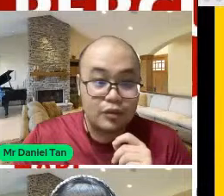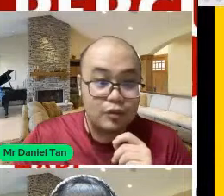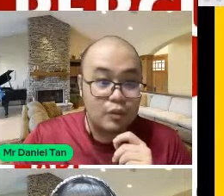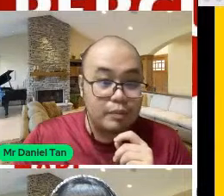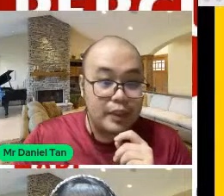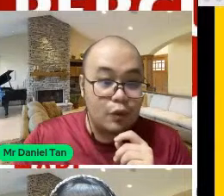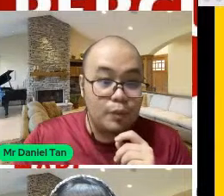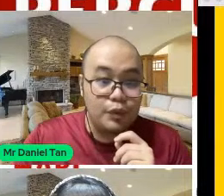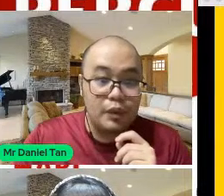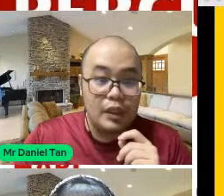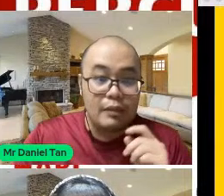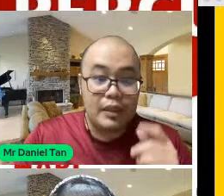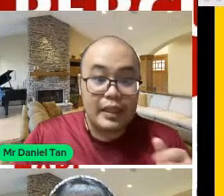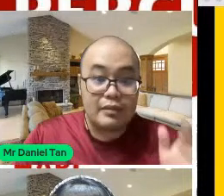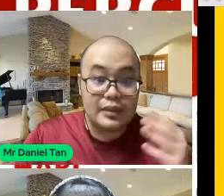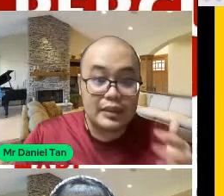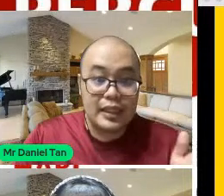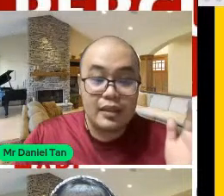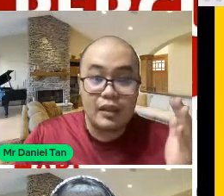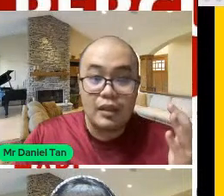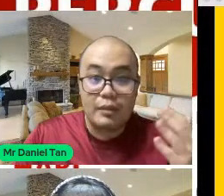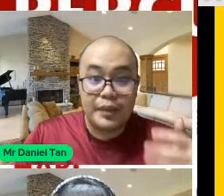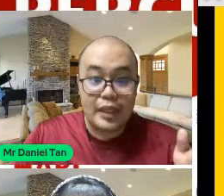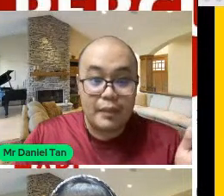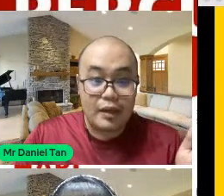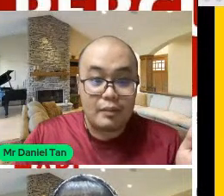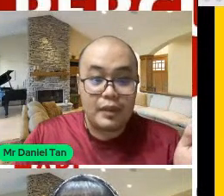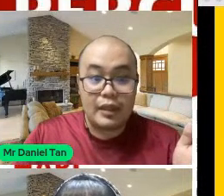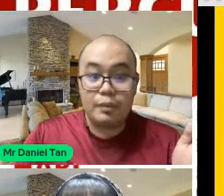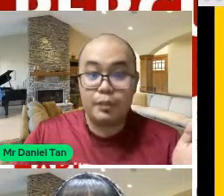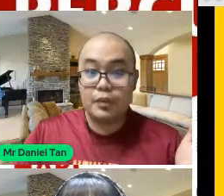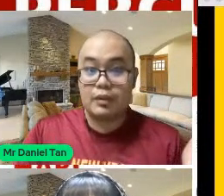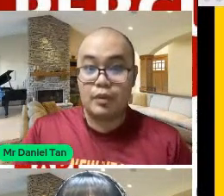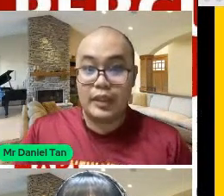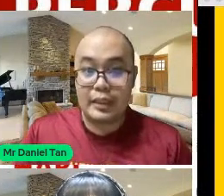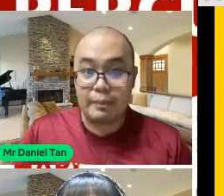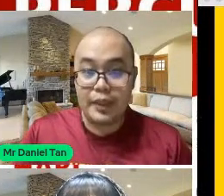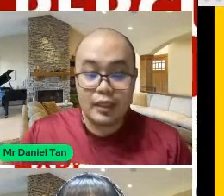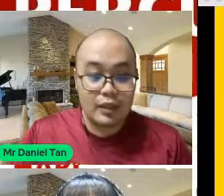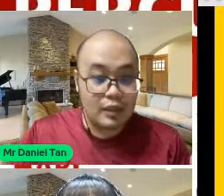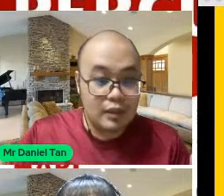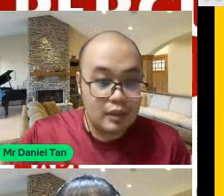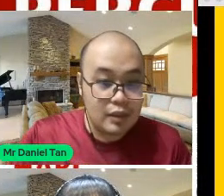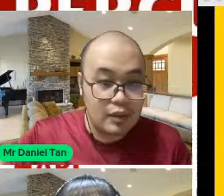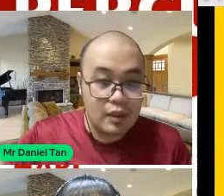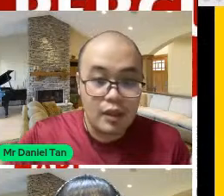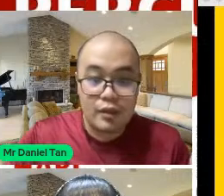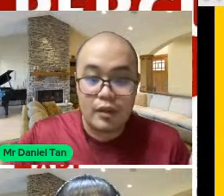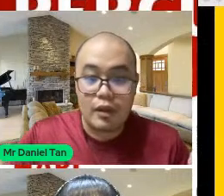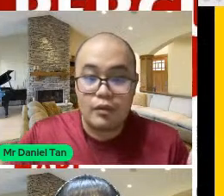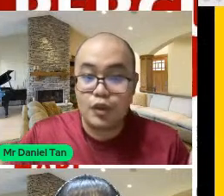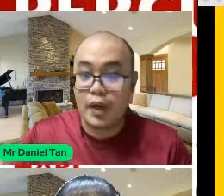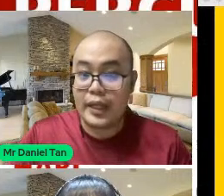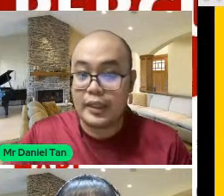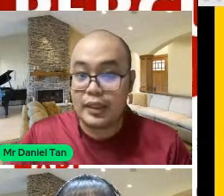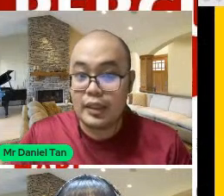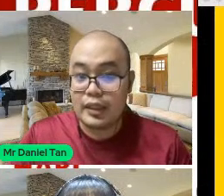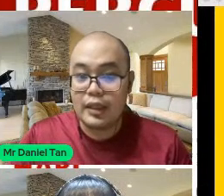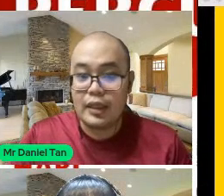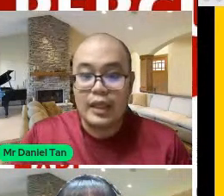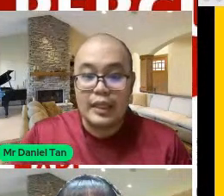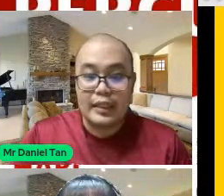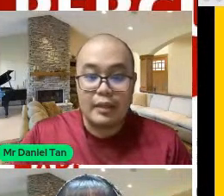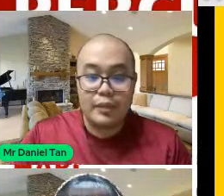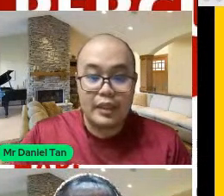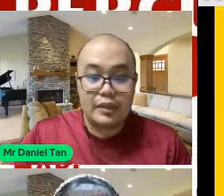15acz pada umur beliau sedang PMR beliau pun boleh dapat Johan